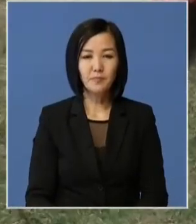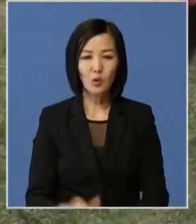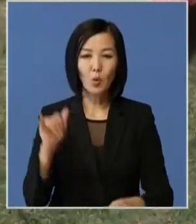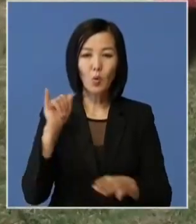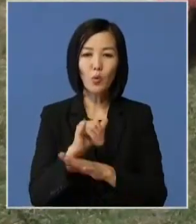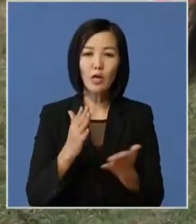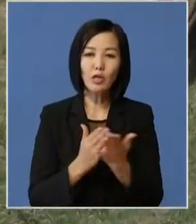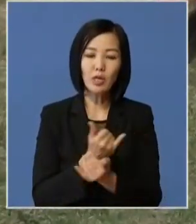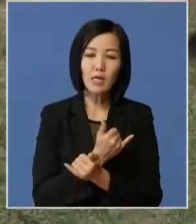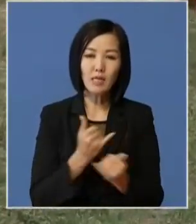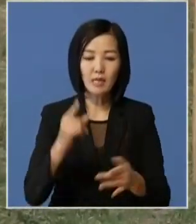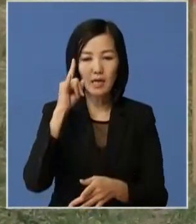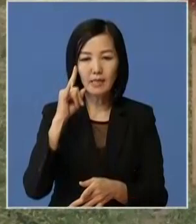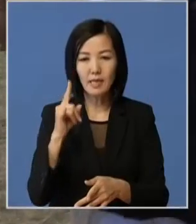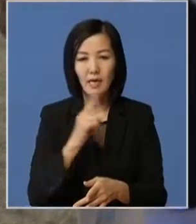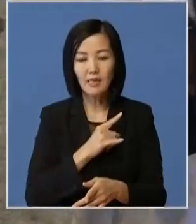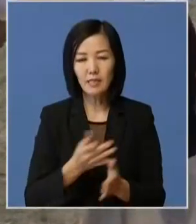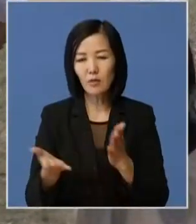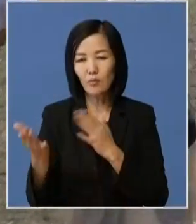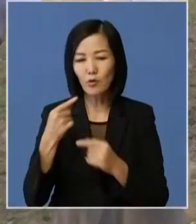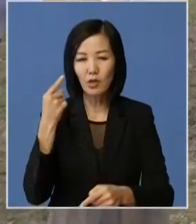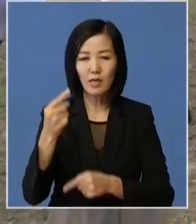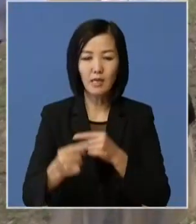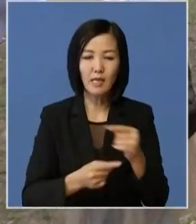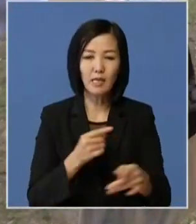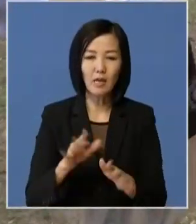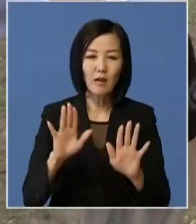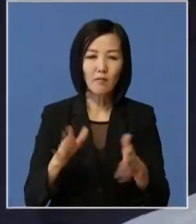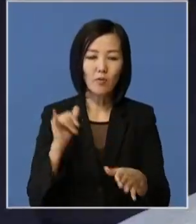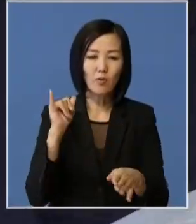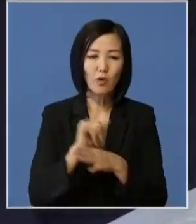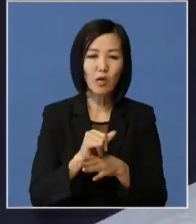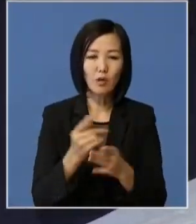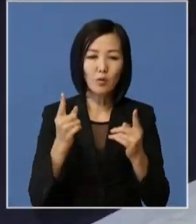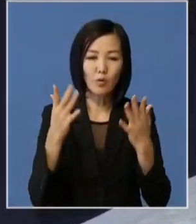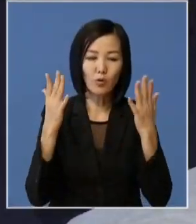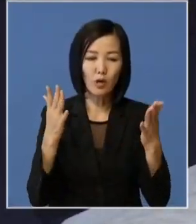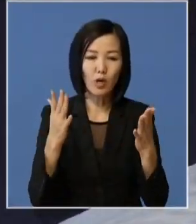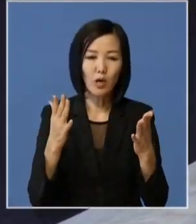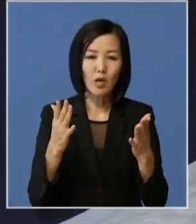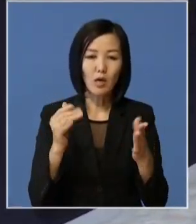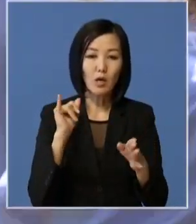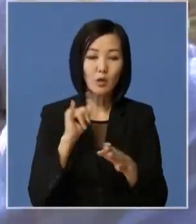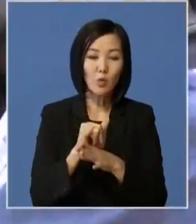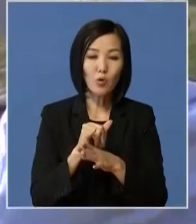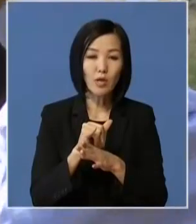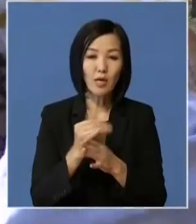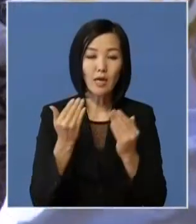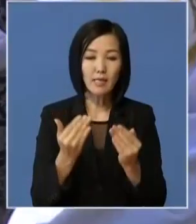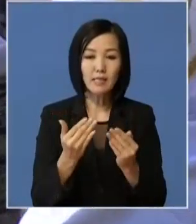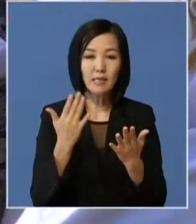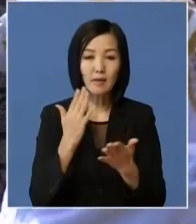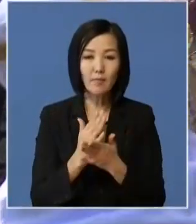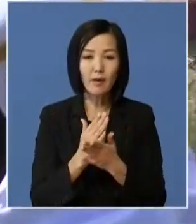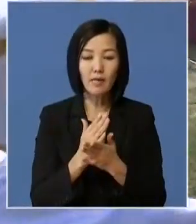Қонақжайлық қазақ халқына тән қасиет. Күтпеген жерден келіп түсетін мейманды құдай қонақ деп қабылдайтын болған. Бұл дәстүр қазір де бар.